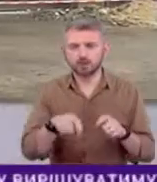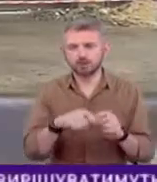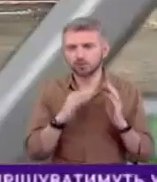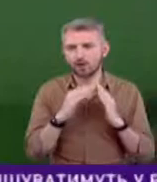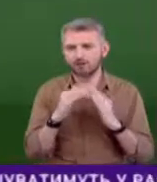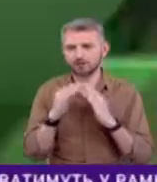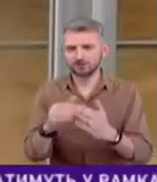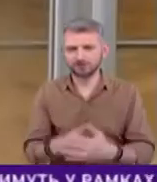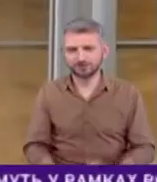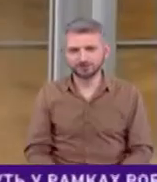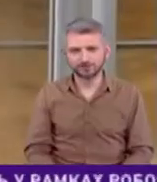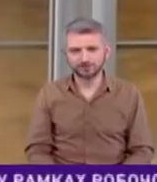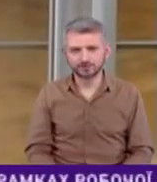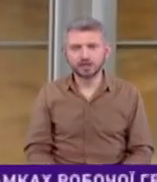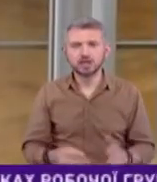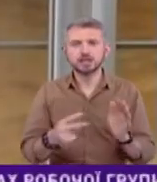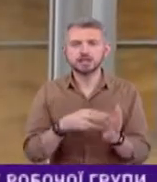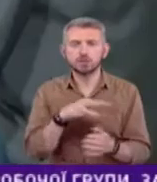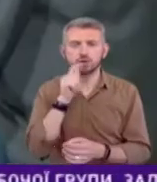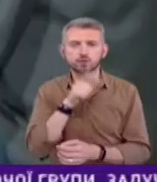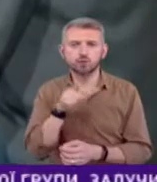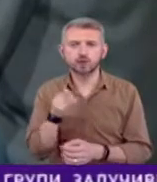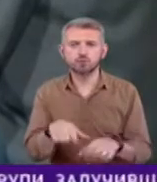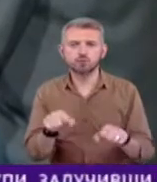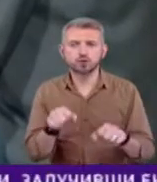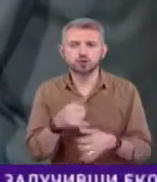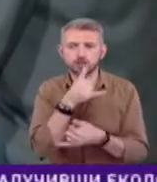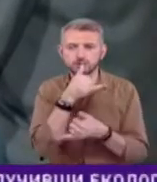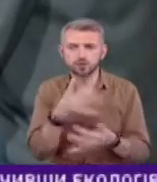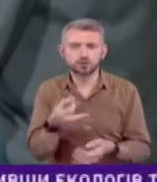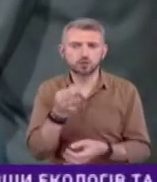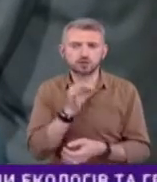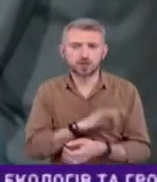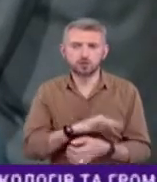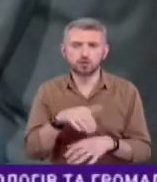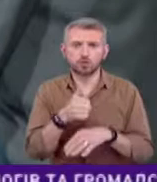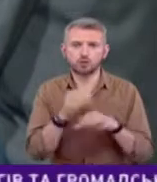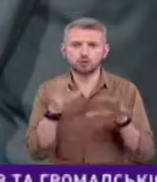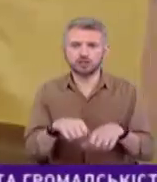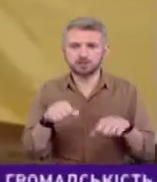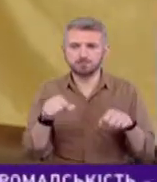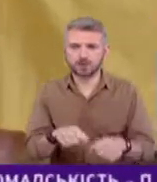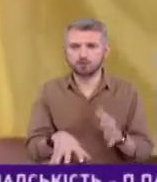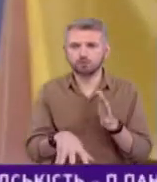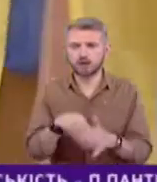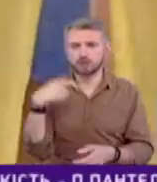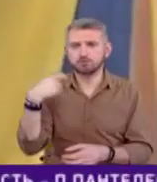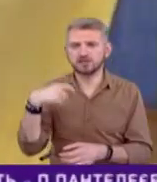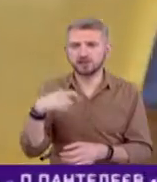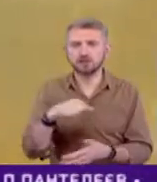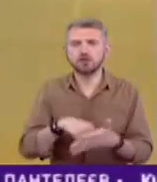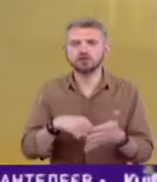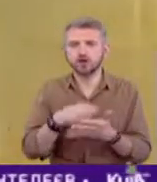гаражів. 7 мільйонів українців потенційно не зможуть скористатись конституційним правом обирати президента